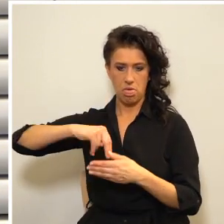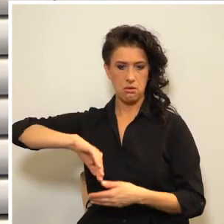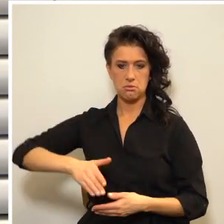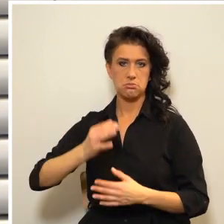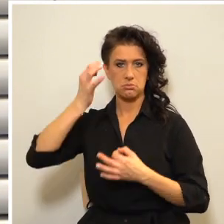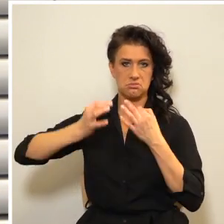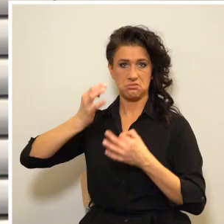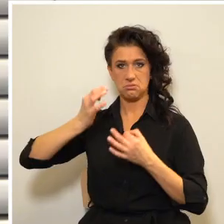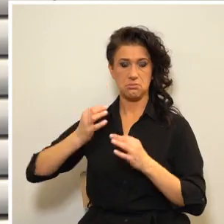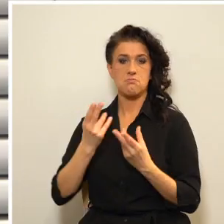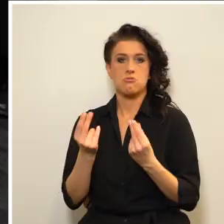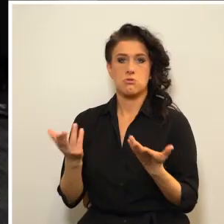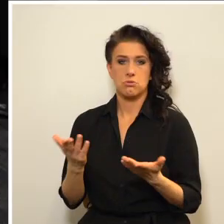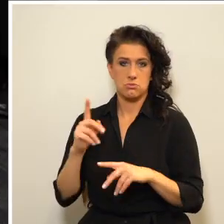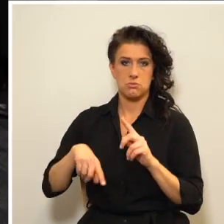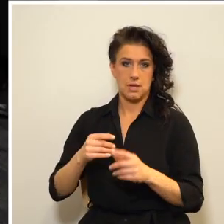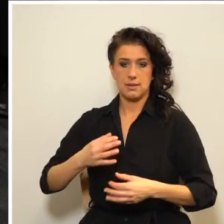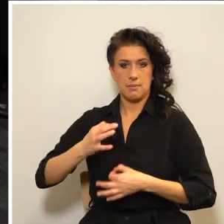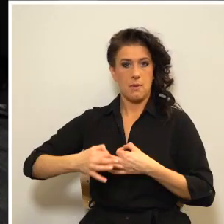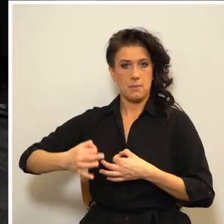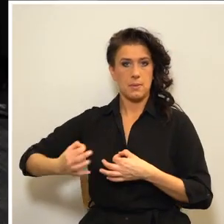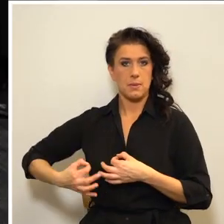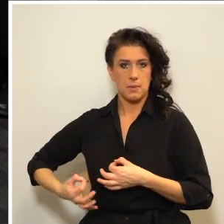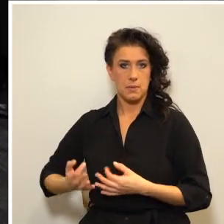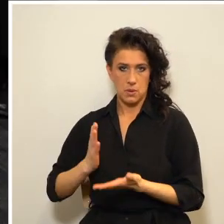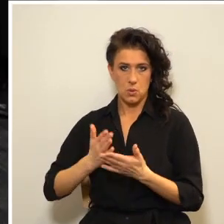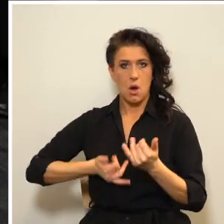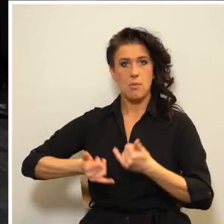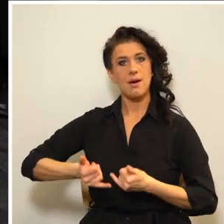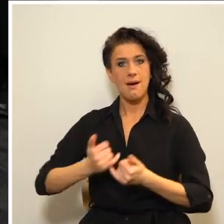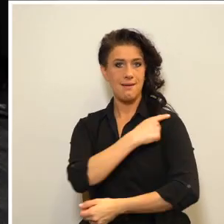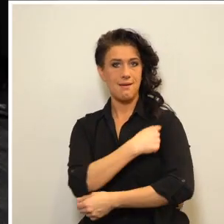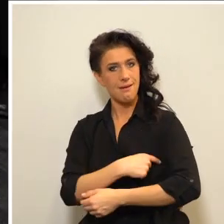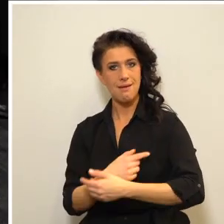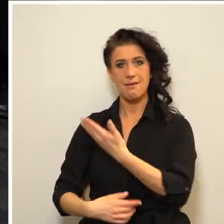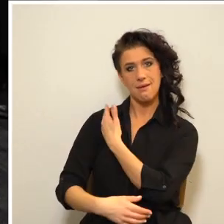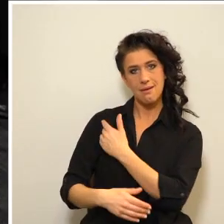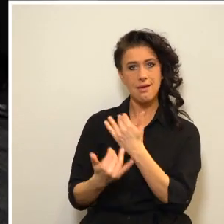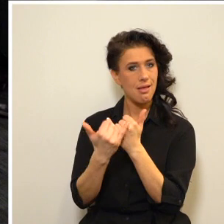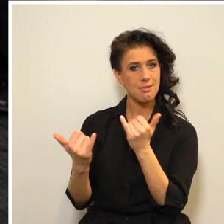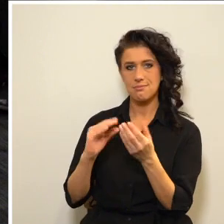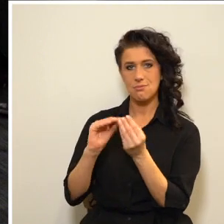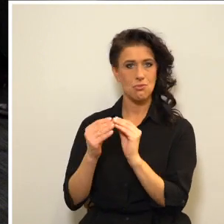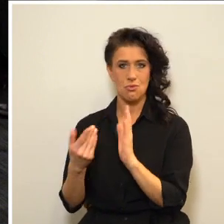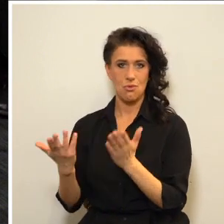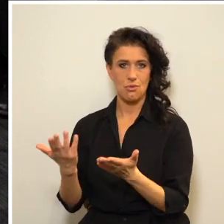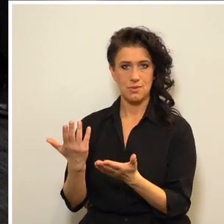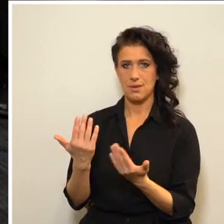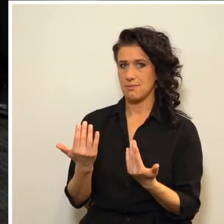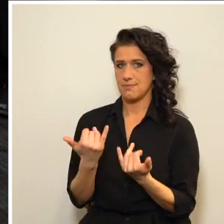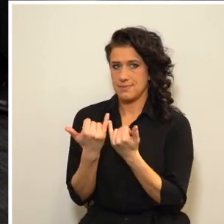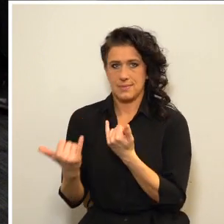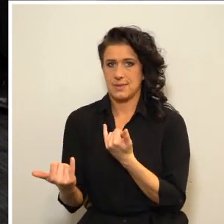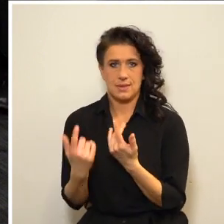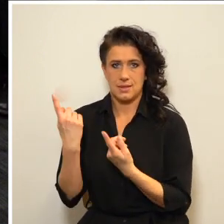bym tak nie zastanawia na piosenka ta inwestycja obraz kompletnie inny kompletnie inny problem w ogóle dobrze to